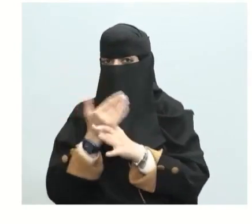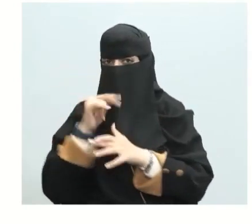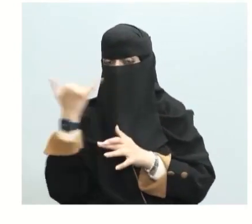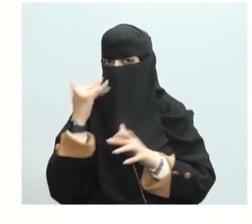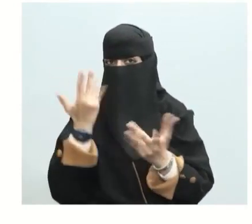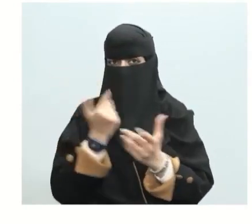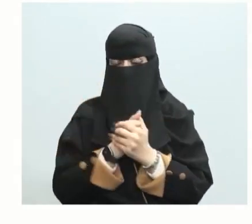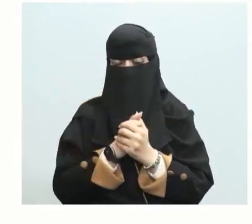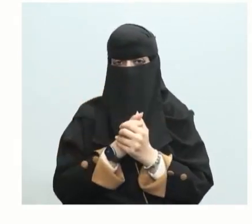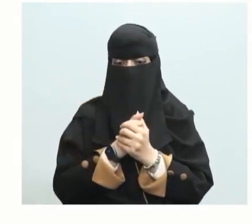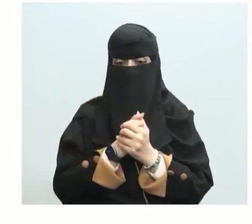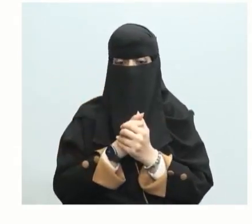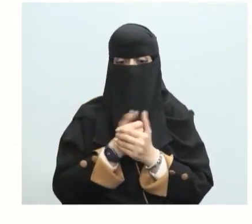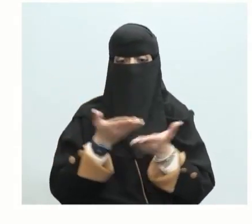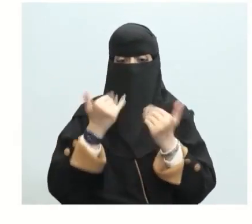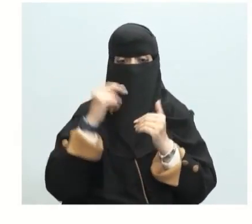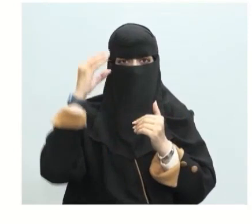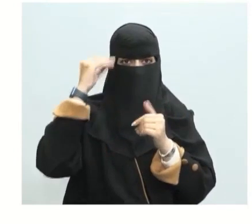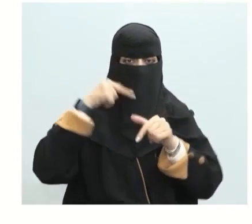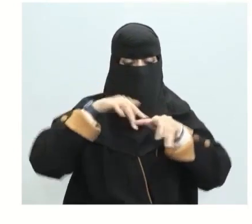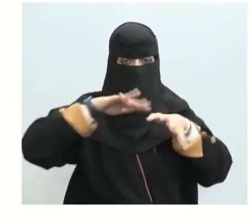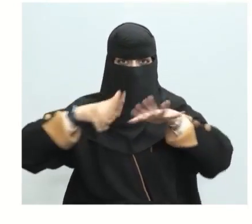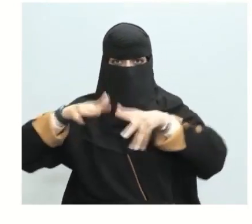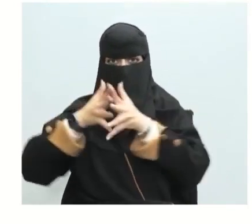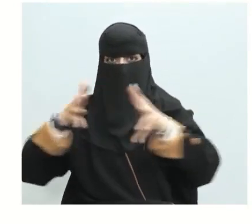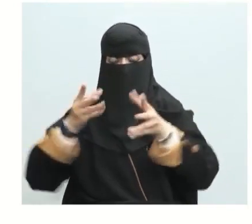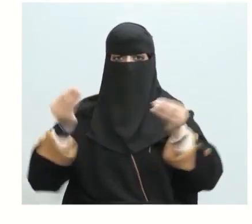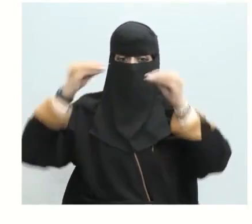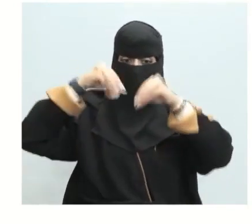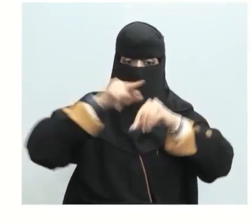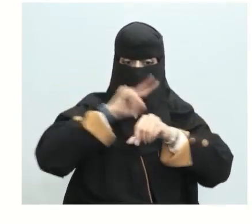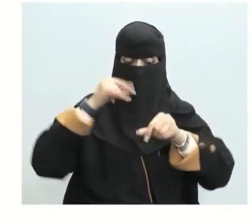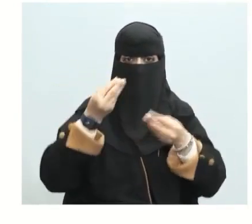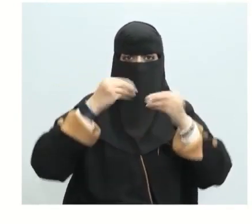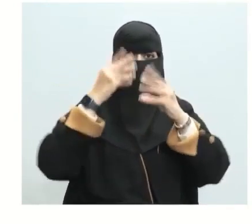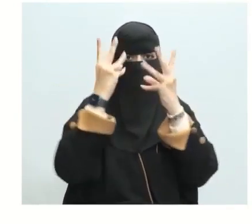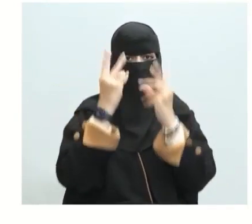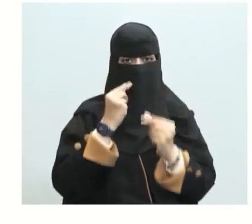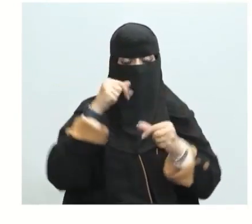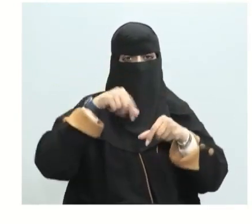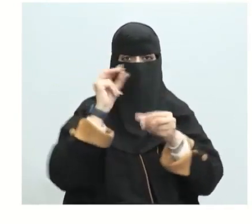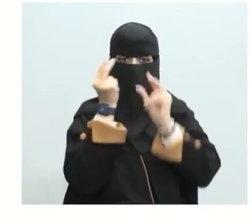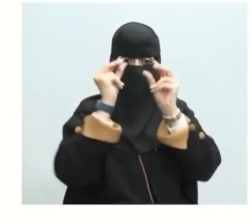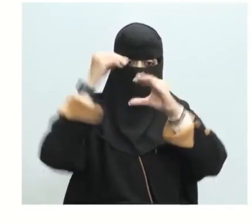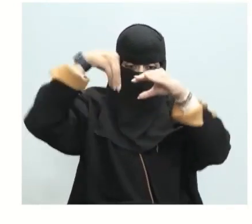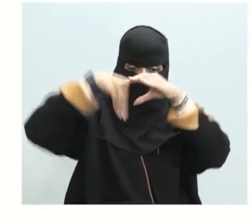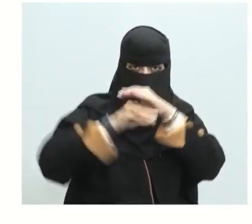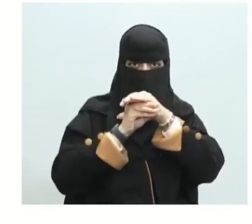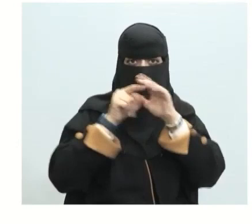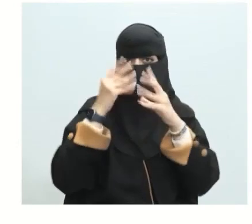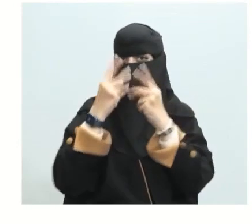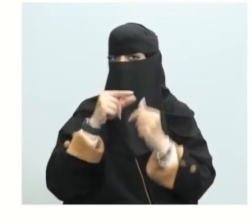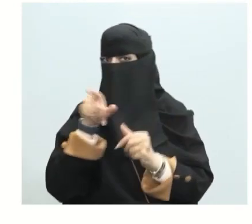الموضوع احسنتم العلم بحر عظيم يحوي على ما لا يعد ولا ما لا يحصى من الاؤلي والدرر طيب ما